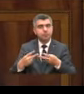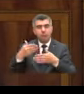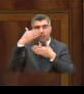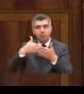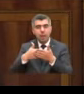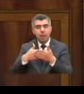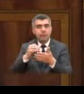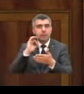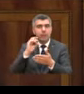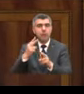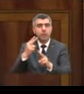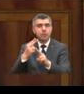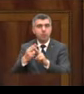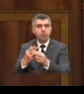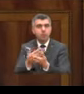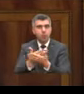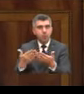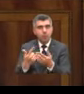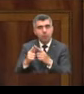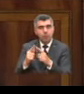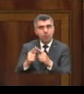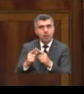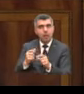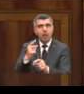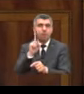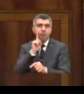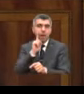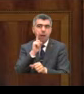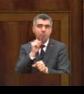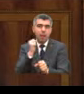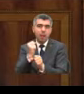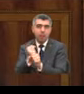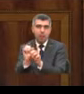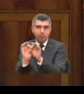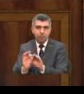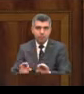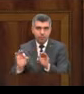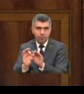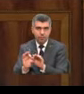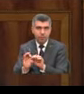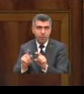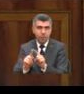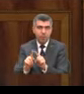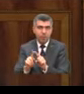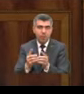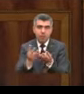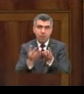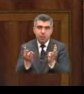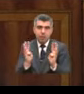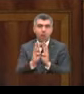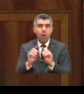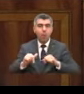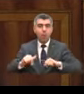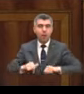التمكين، برنامج وطني مندمج للتمكين الاقتصادي للنساء، اللي اليوم ماشي كتبناه، دوزناه في اللجنه الوزاريه،